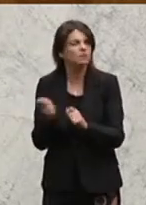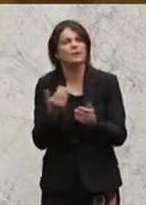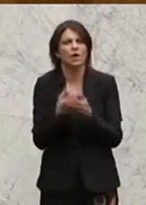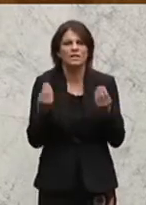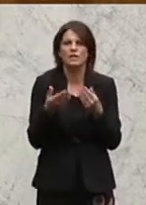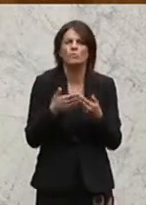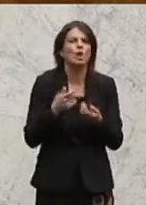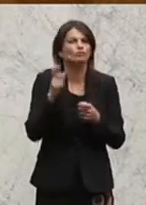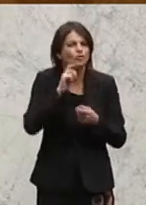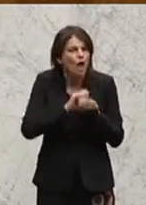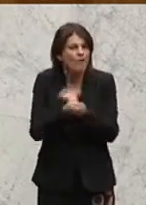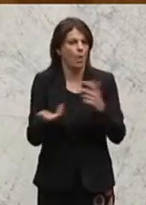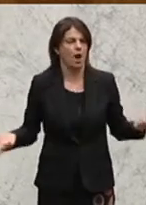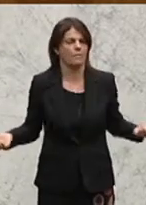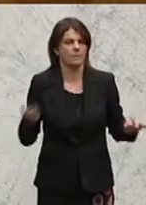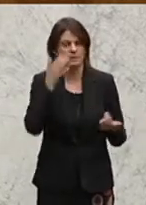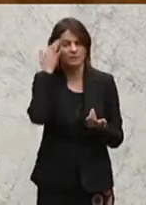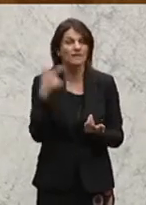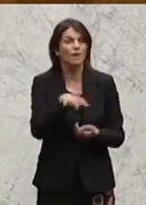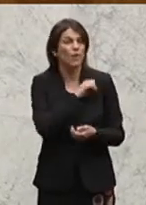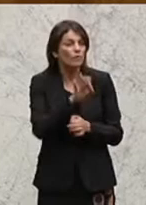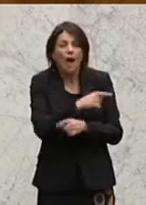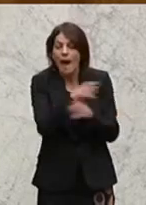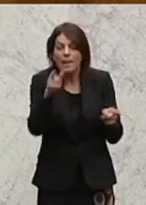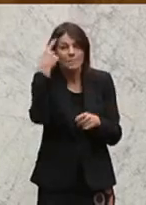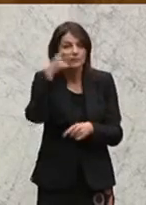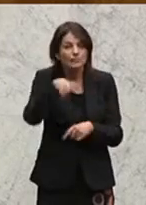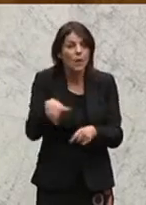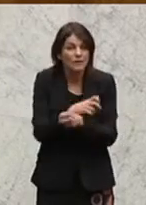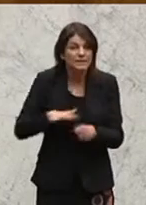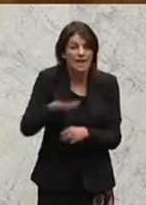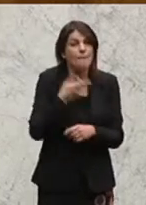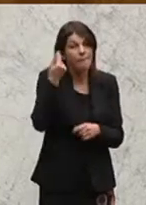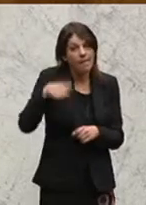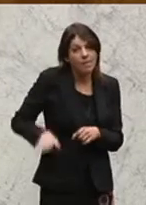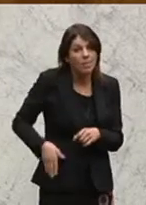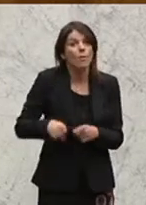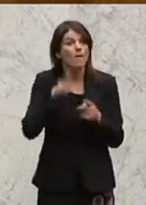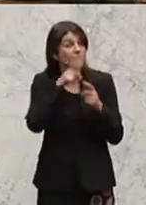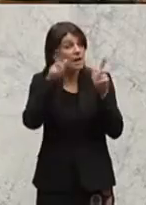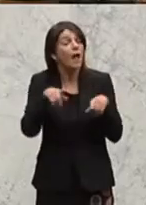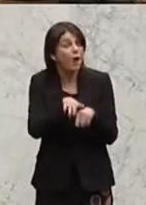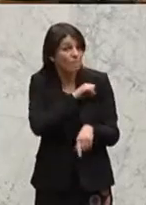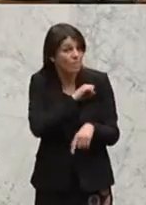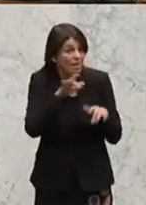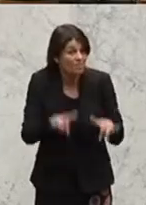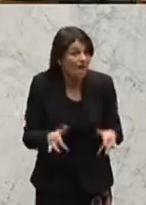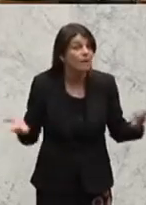die Steuerreform, die allen Menschen in diesem Land was bringt, den Menschen mehr Geld im Börsal und den Unternehmen auch,